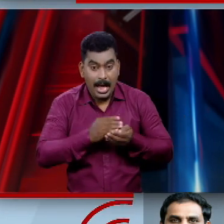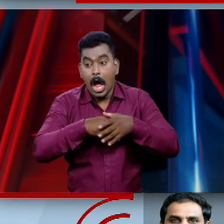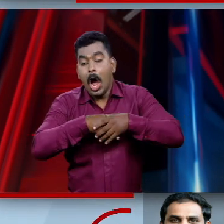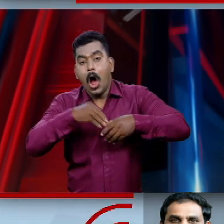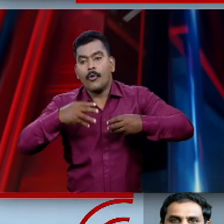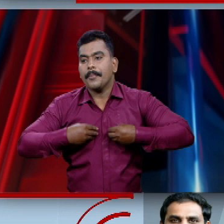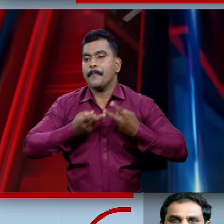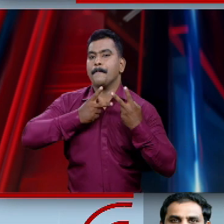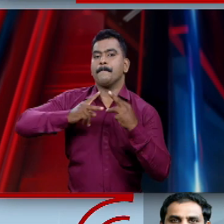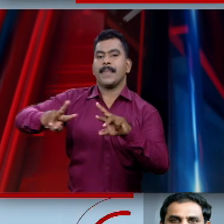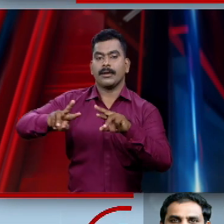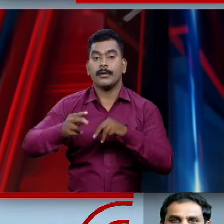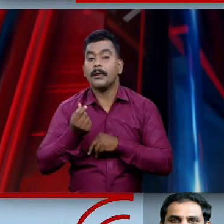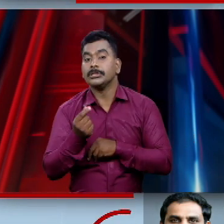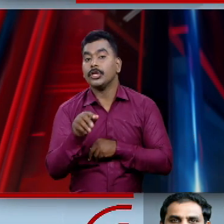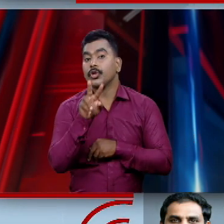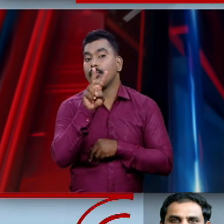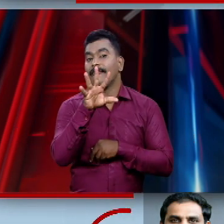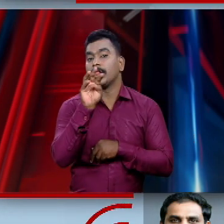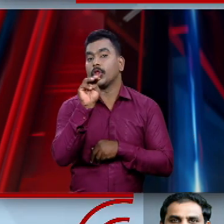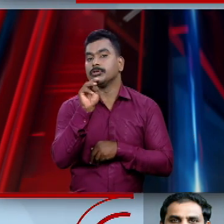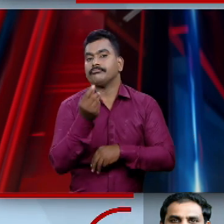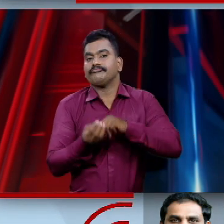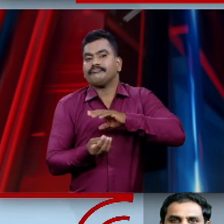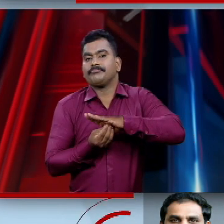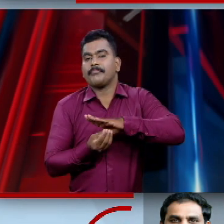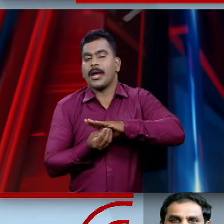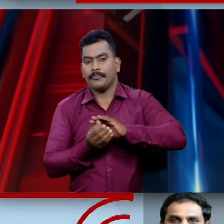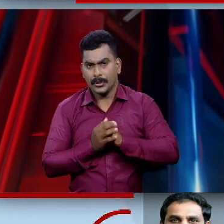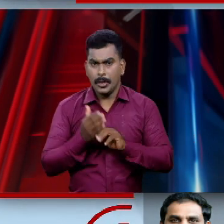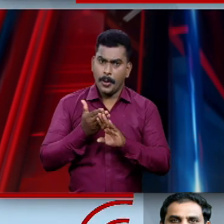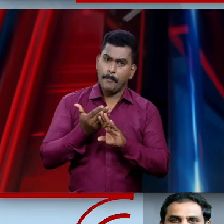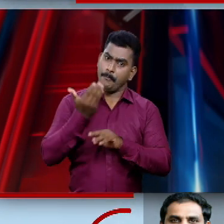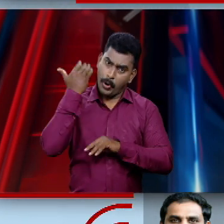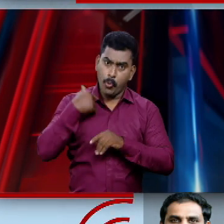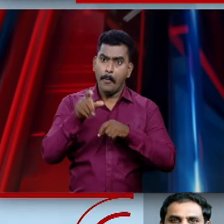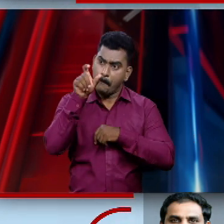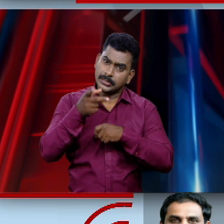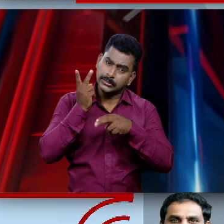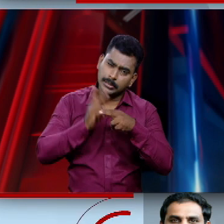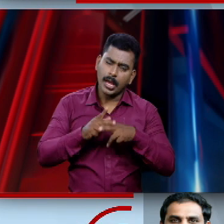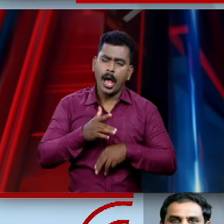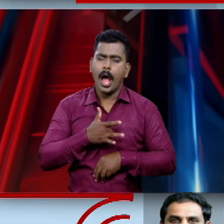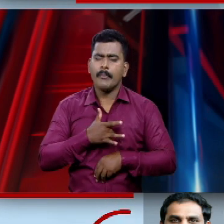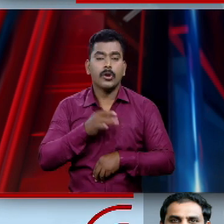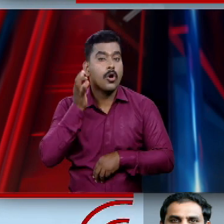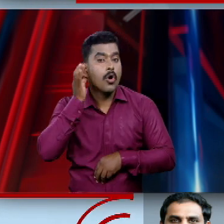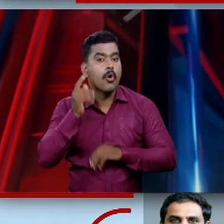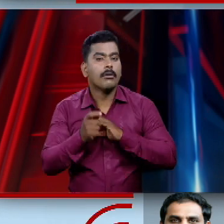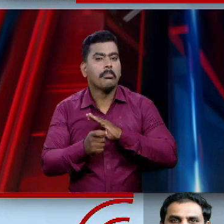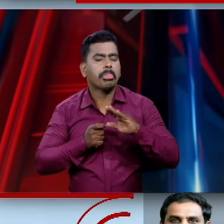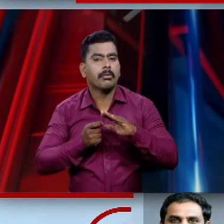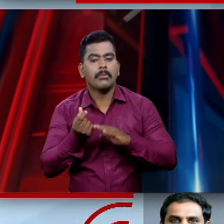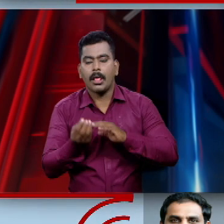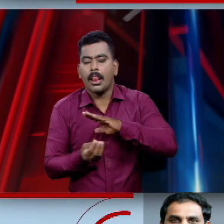ഇതിന് പ്രതിഫലമായി ഈ മുനിയപ്പ ആവശ്യപ്പെട്ടത്. ചോദ്യം ചെയ്തിരുന്നു നേരത്തെയും സമാനമായ തട്ടിപ്പുകൾ നടത്തിയെന്നാണ് വ്യക്തമാകുന്നത്. തുടർന്ന് ഇയാളുടെ മുറി